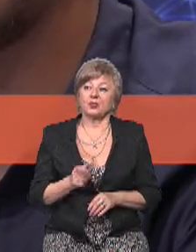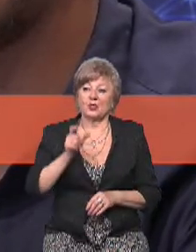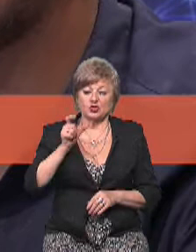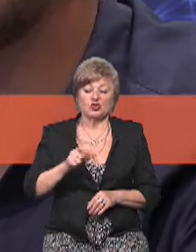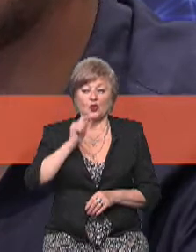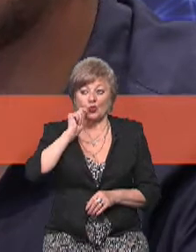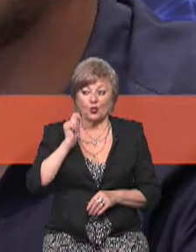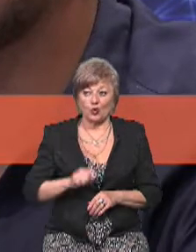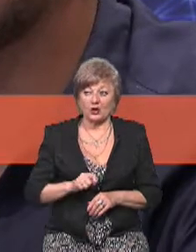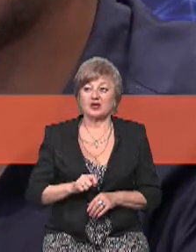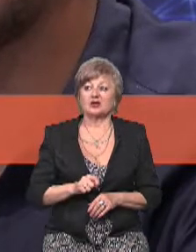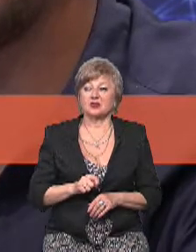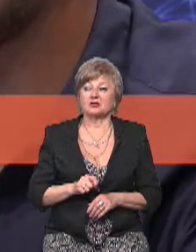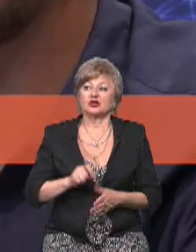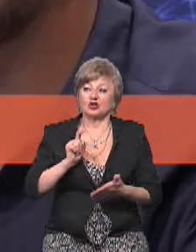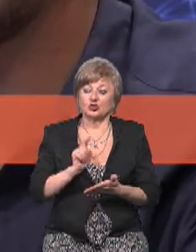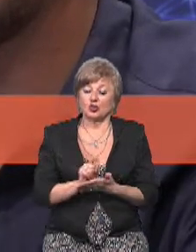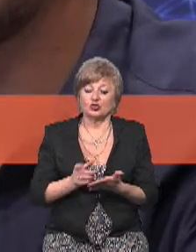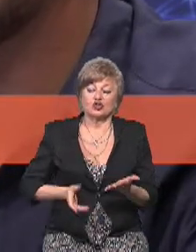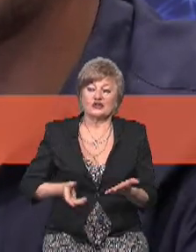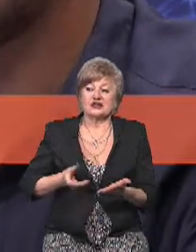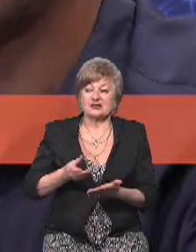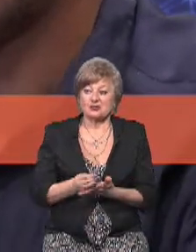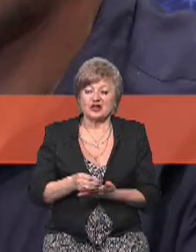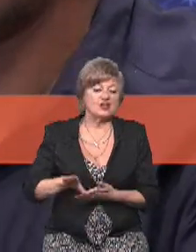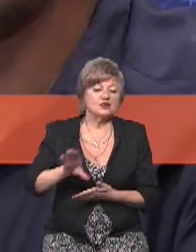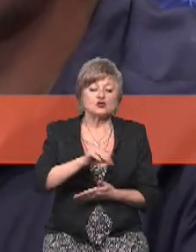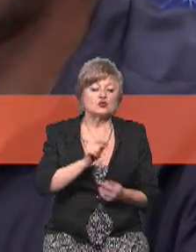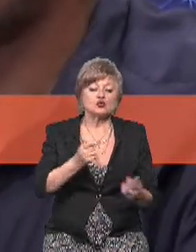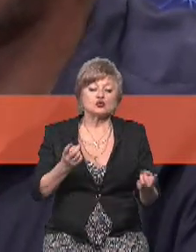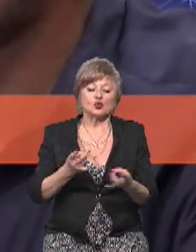громадянин України, резидент, повинен сплатити всі платежі, які